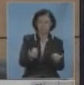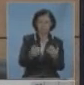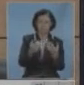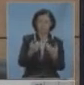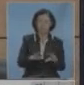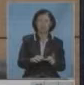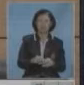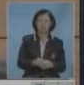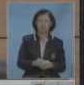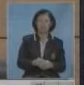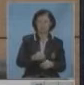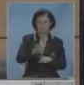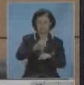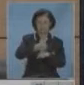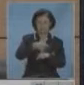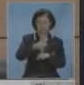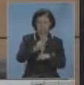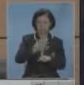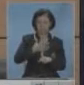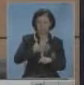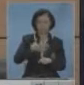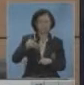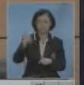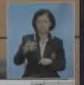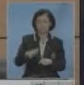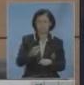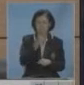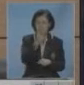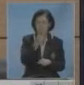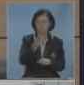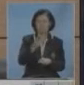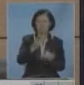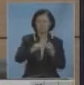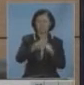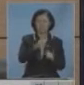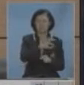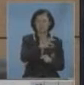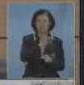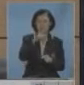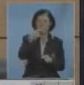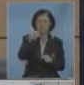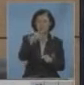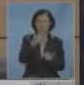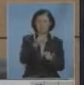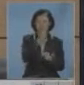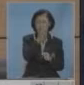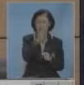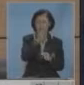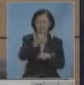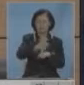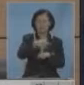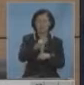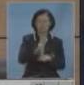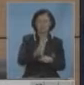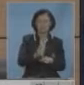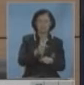ครับผมก็ไม่ค่อยสบายใจท่านสมาชิกบางท่านกันแน่กันแหนท่านประธานเพราะท่านประธาน